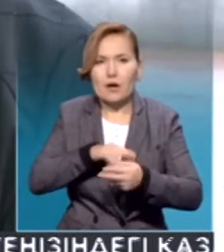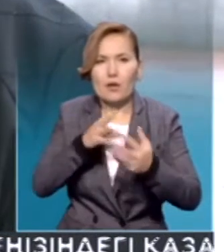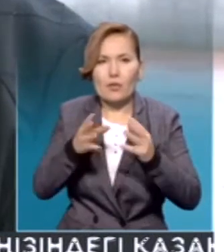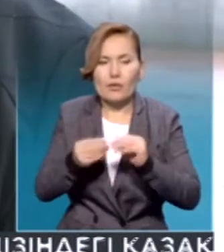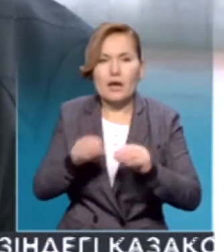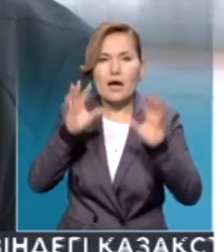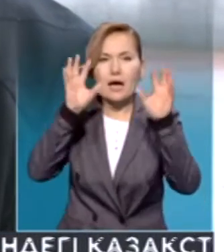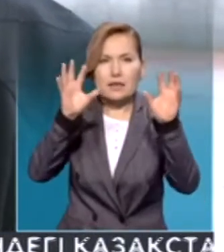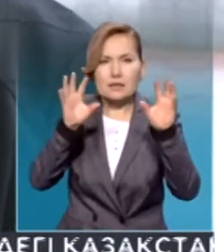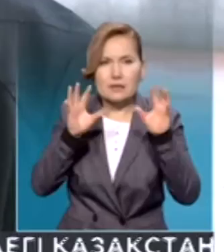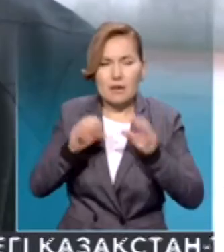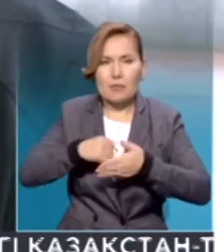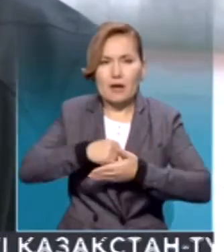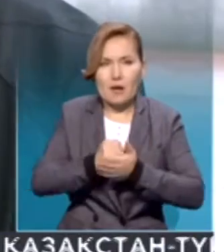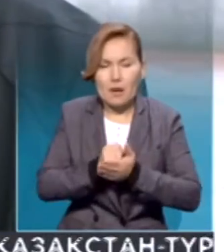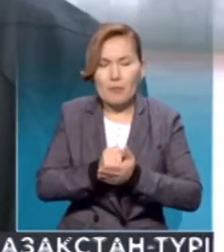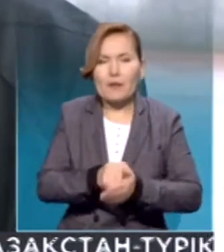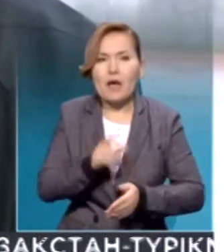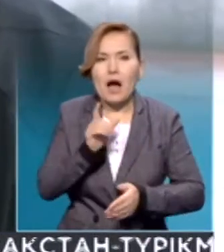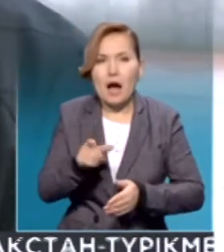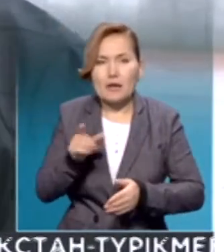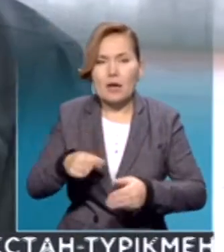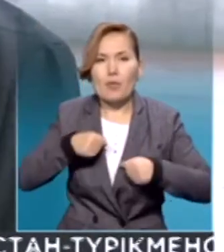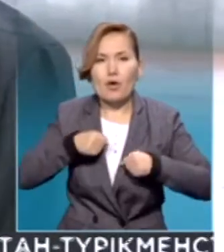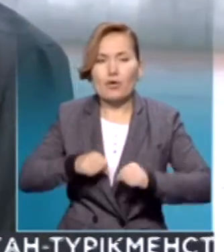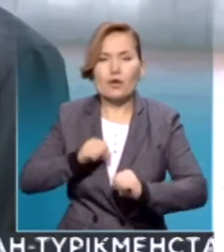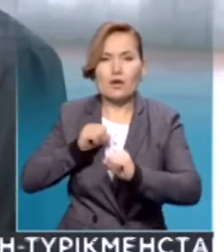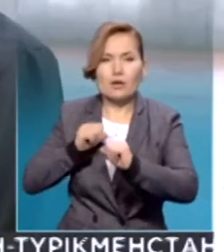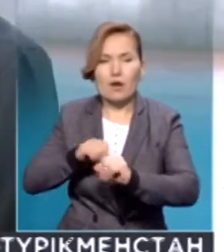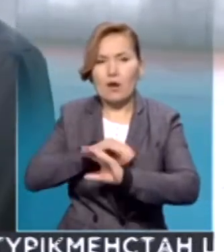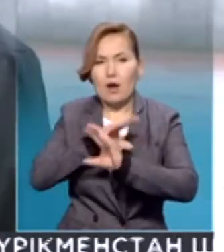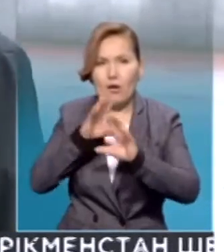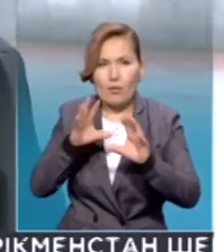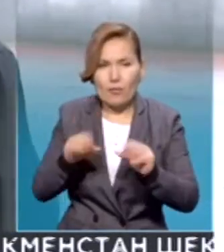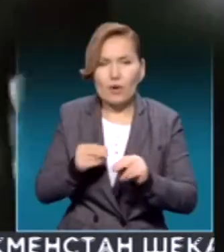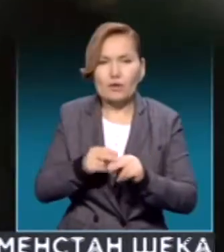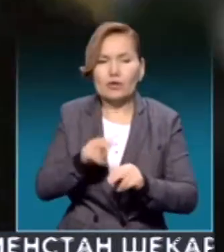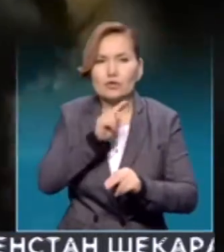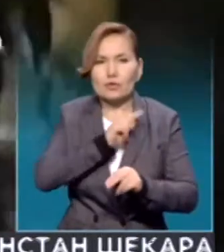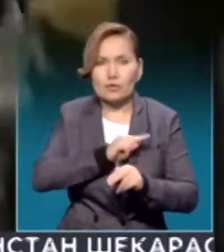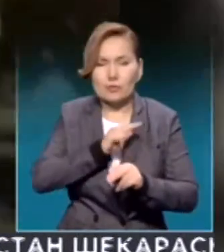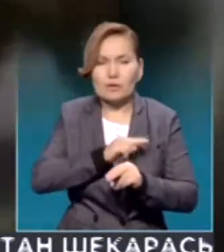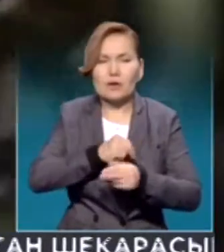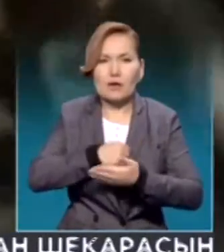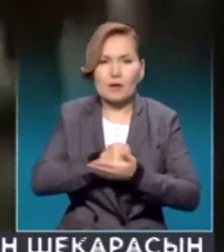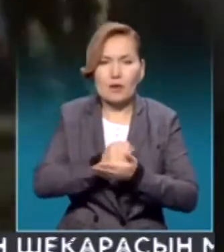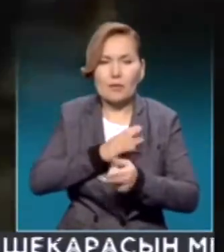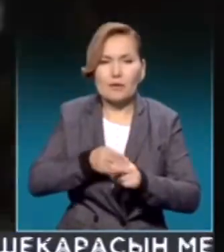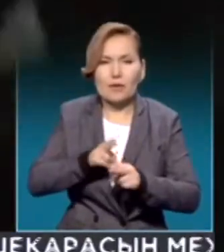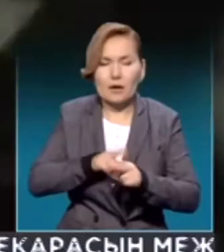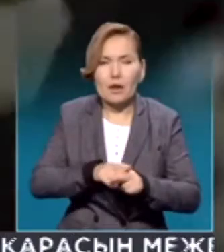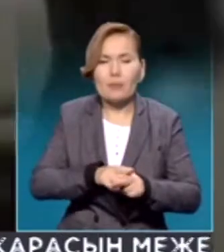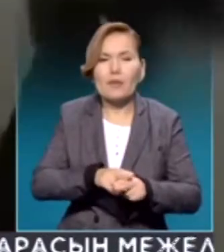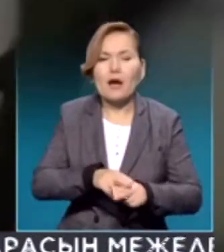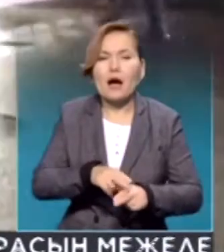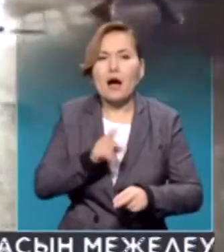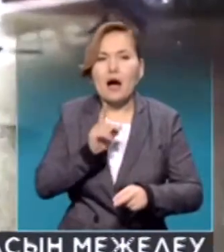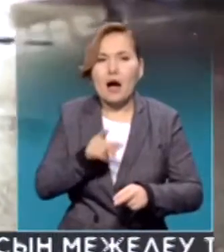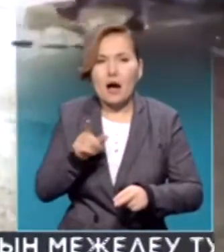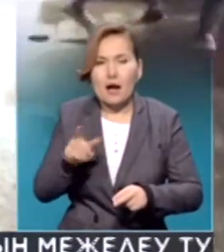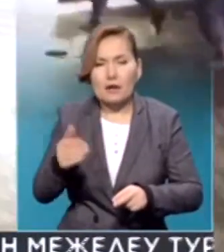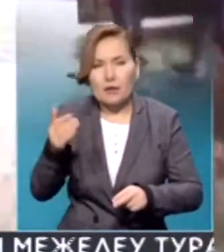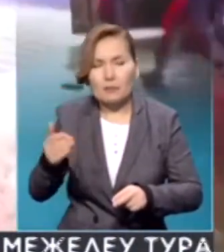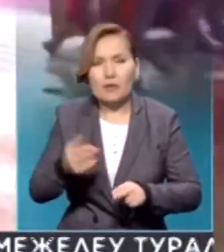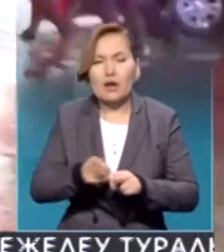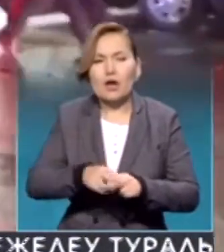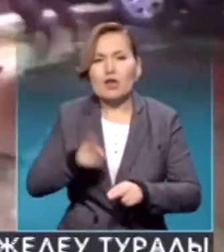бұл заңның нормалары адам құқықтары саласындағы халықаралық стандарттарға толық сәйкес келеді. Бірақ бұл жеңілдіктің қаралғандарда ойран салып,